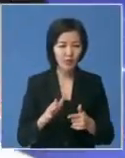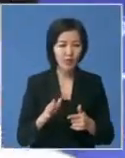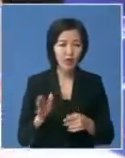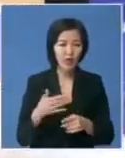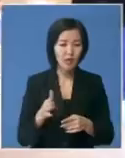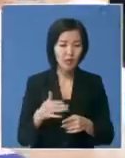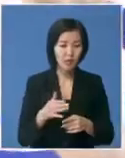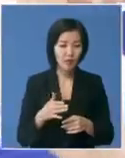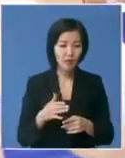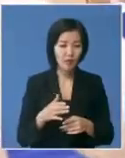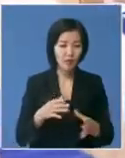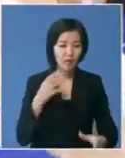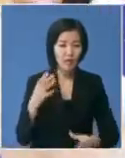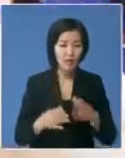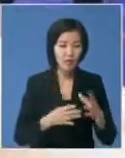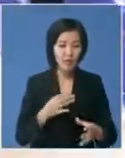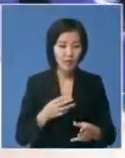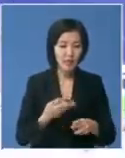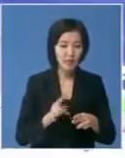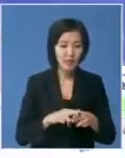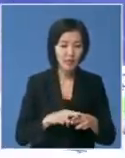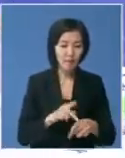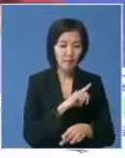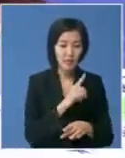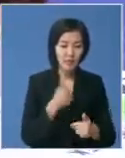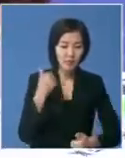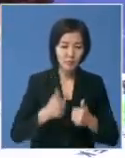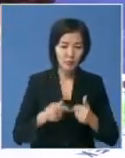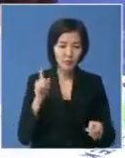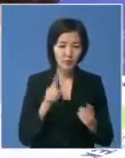үздік спортшыларымен бақ сынасады. Жарқын Нұрланұлы, Мәди Байбосынов, Айдос Қалиев, Жетісу телеарнасы.